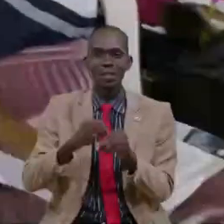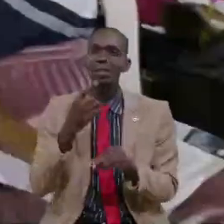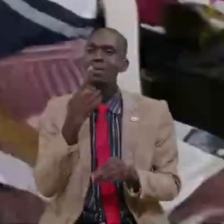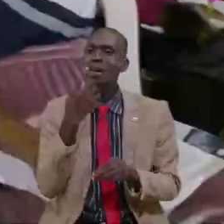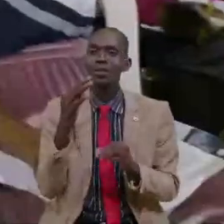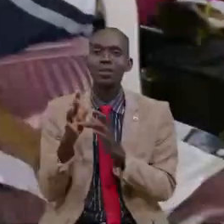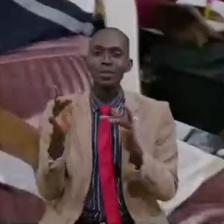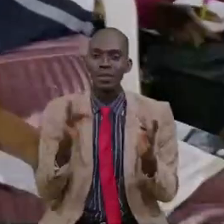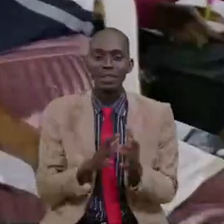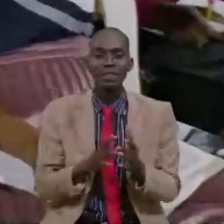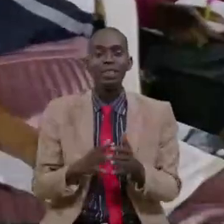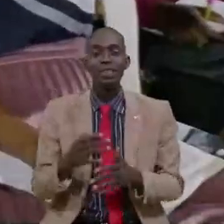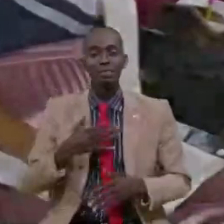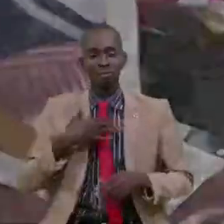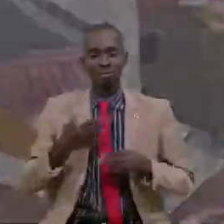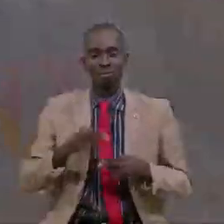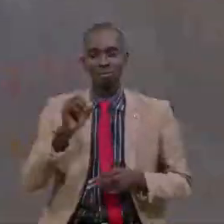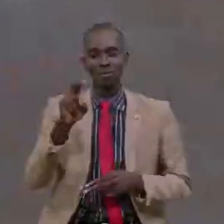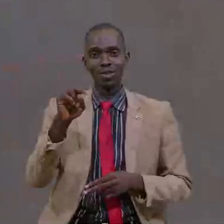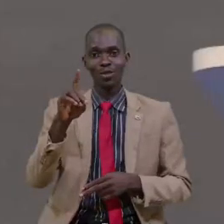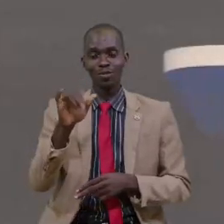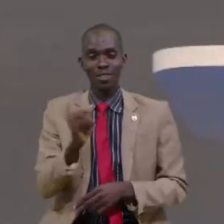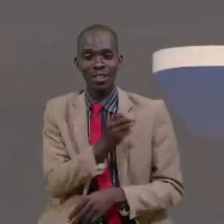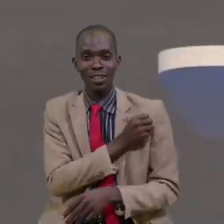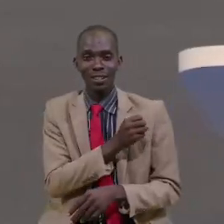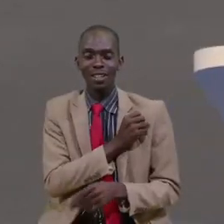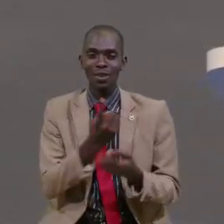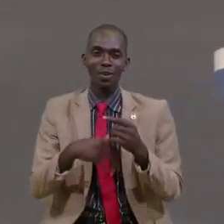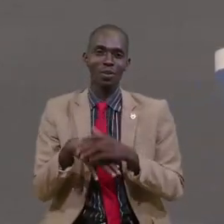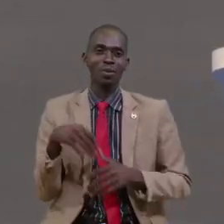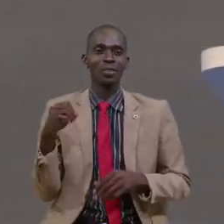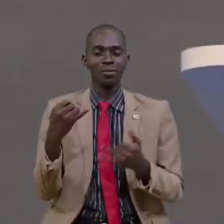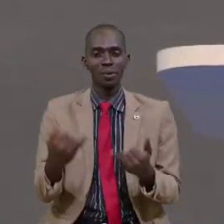de Jésus, Lazare sort.